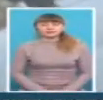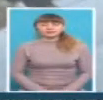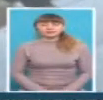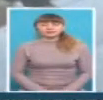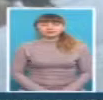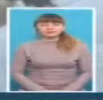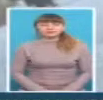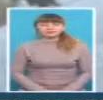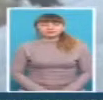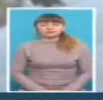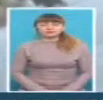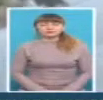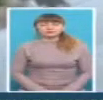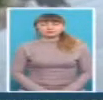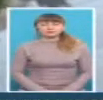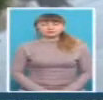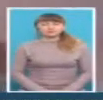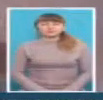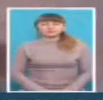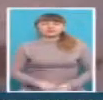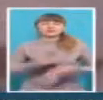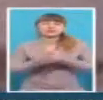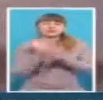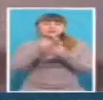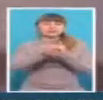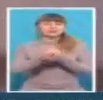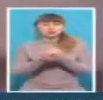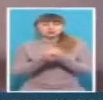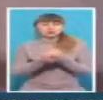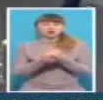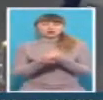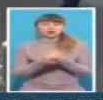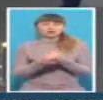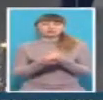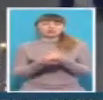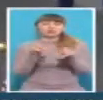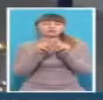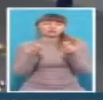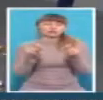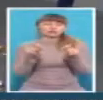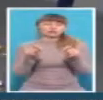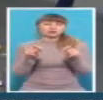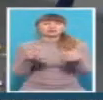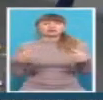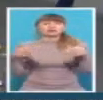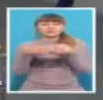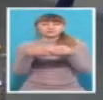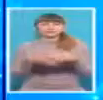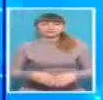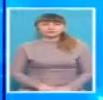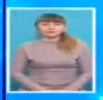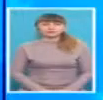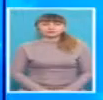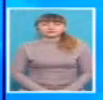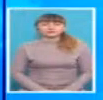Сонымен қатар ол жеңіс ескерткішіндегі мәңгілік алауға гүл қойды және Беларусь мемлекеттік отан соғысының тарихи мұражайында болды.